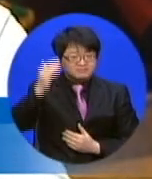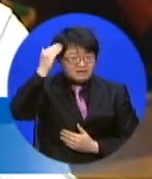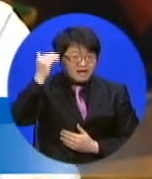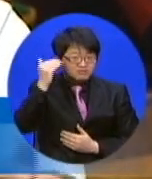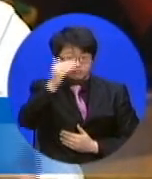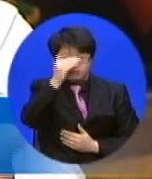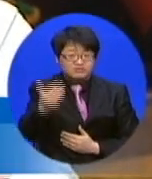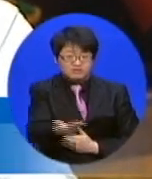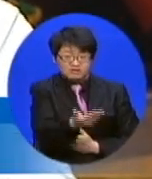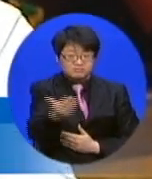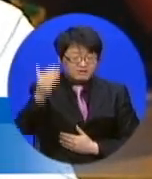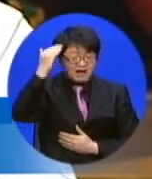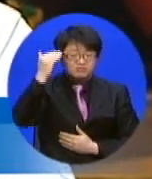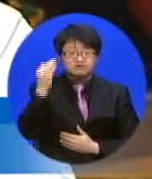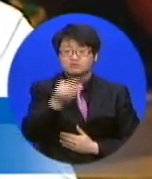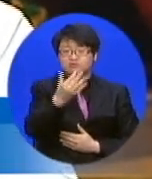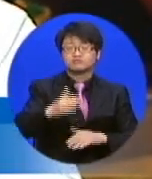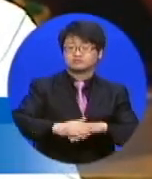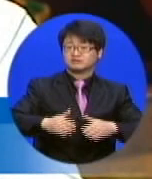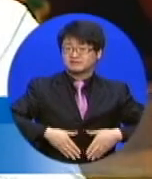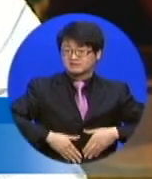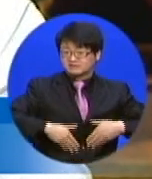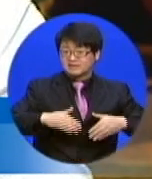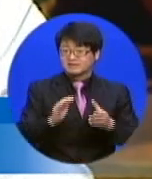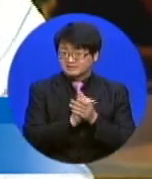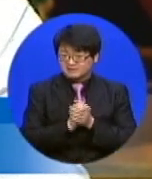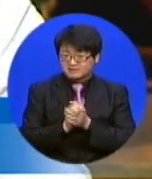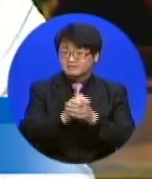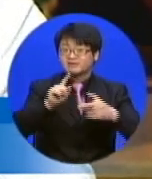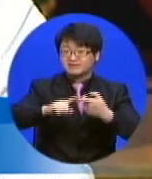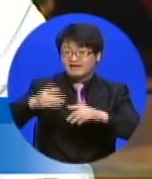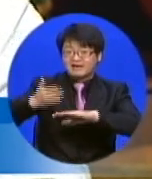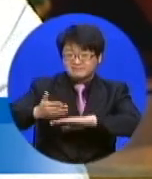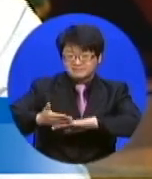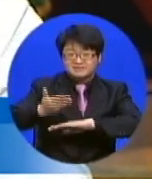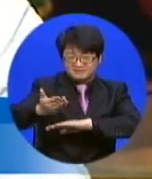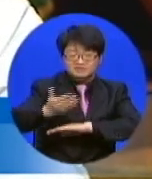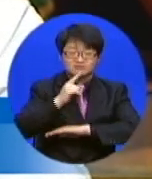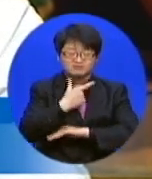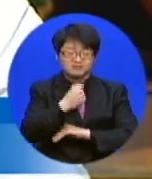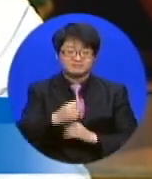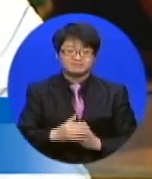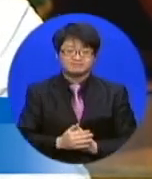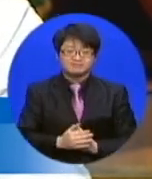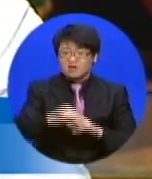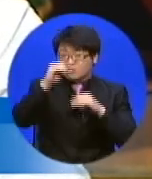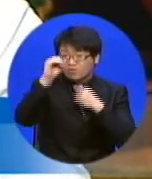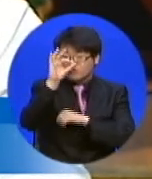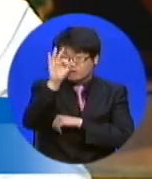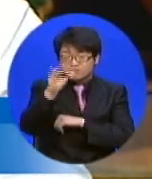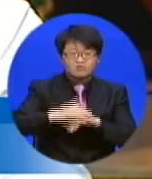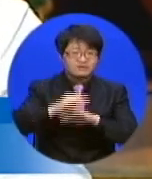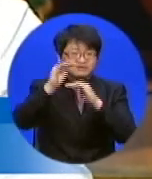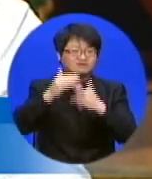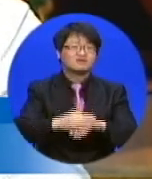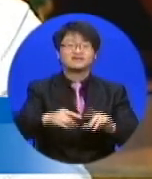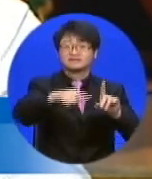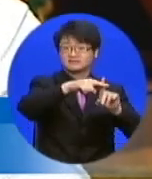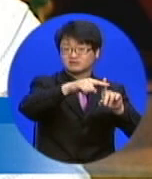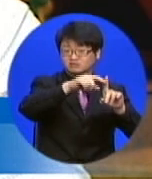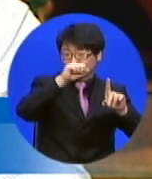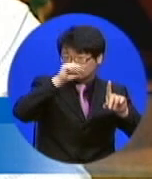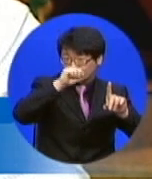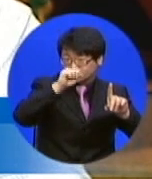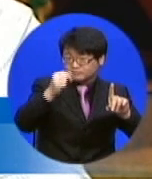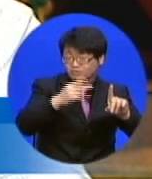한국 관객들과 한국에서 보여주는 따뜻함과 친절함에 대해 감사의 말을 전하고 싶습니다. 공연을 본 후 받은 긍정적인